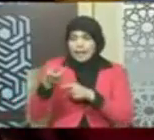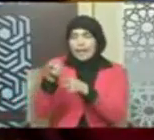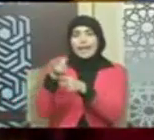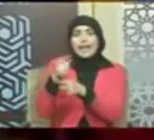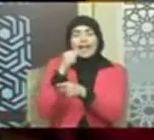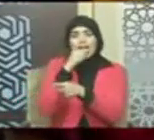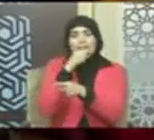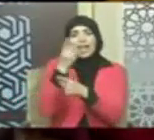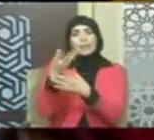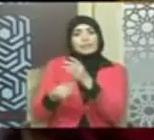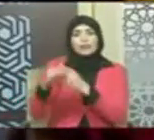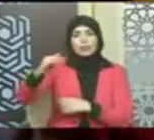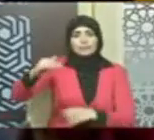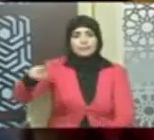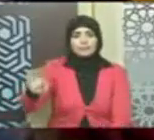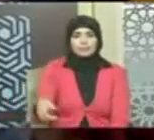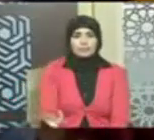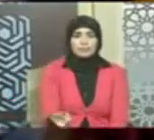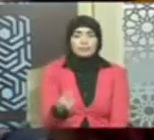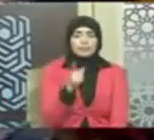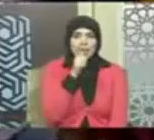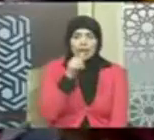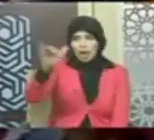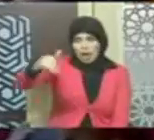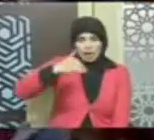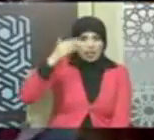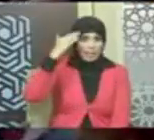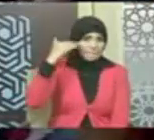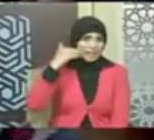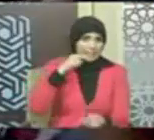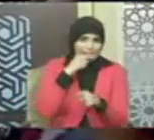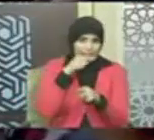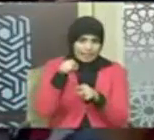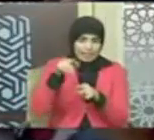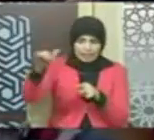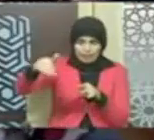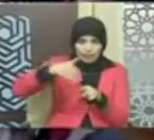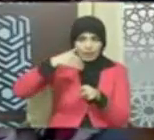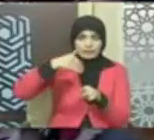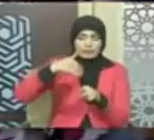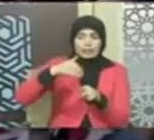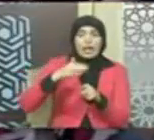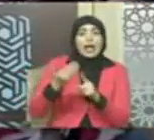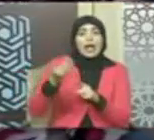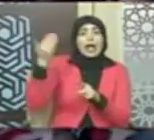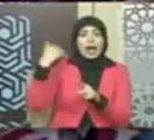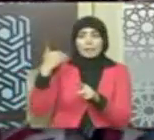أشاور أهلي. فخرجت البنت، وقبل أن يتحدث